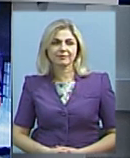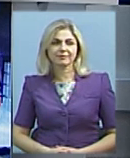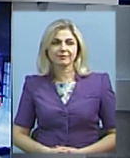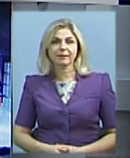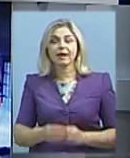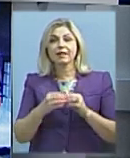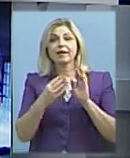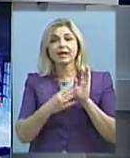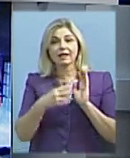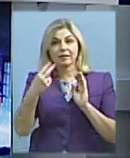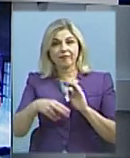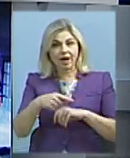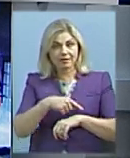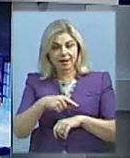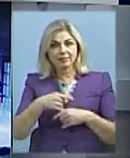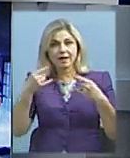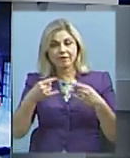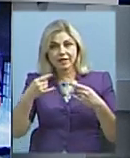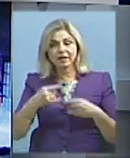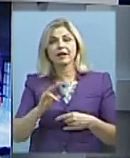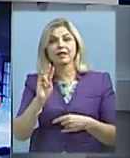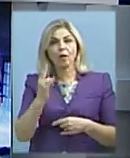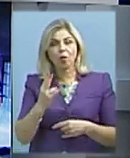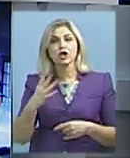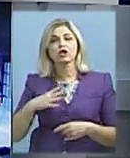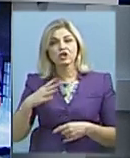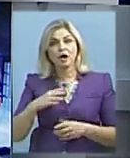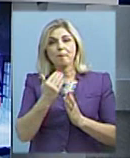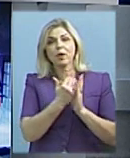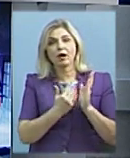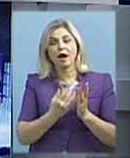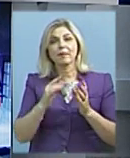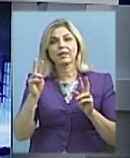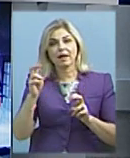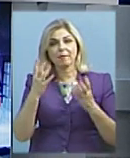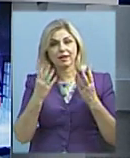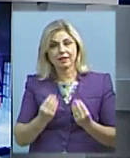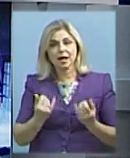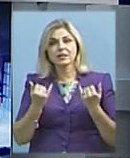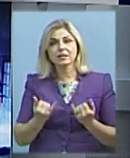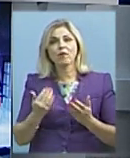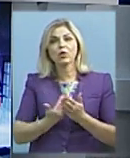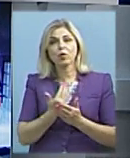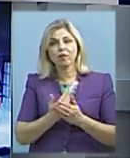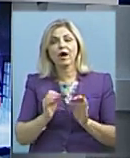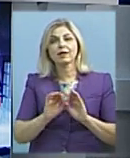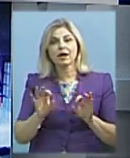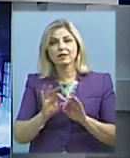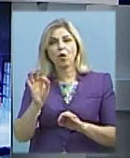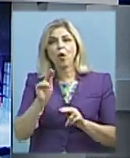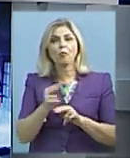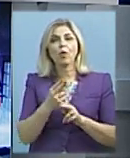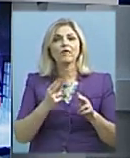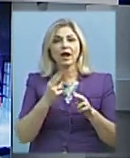Вже о 19:20 в ефірі телеканалу «Миколаїв» чекайте програму «Тема дня». Сьогоднішній випуск присвячений профілактиці аварійності